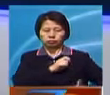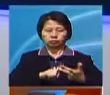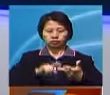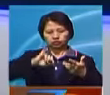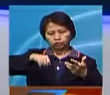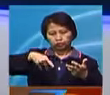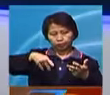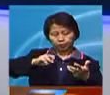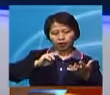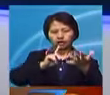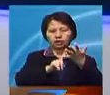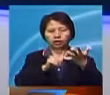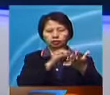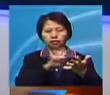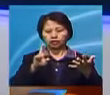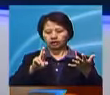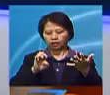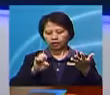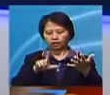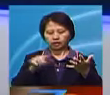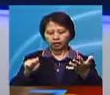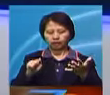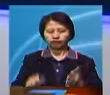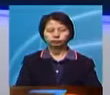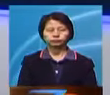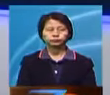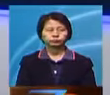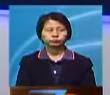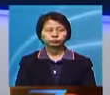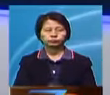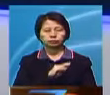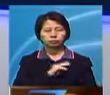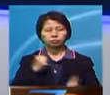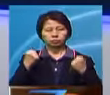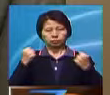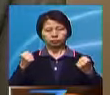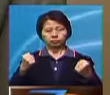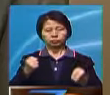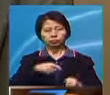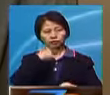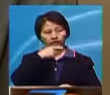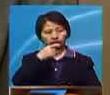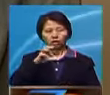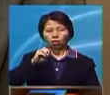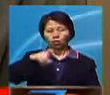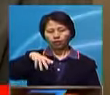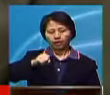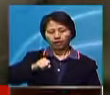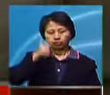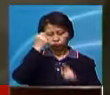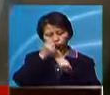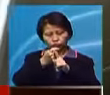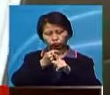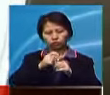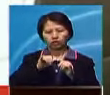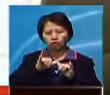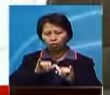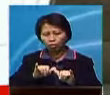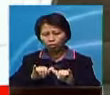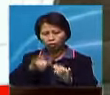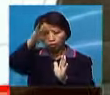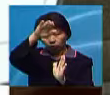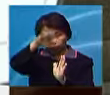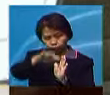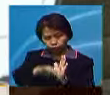Pertahanan Awam Malaysia dan RELA. Menteri Kesihatan Datuk Seri Dr. S. Subramaniam berkata operasi itu bertujuan mengekalkan situasi